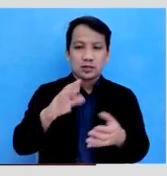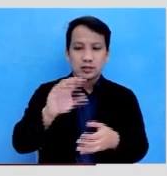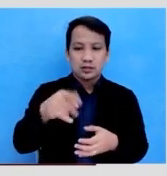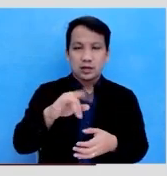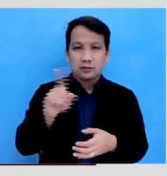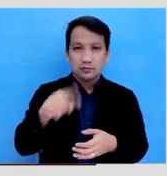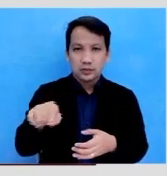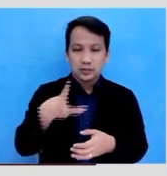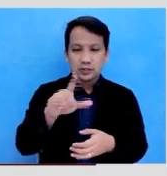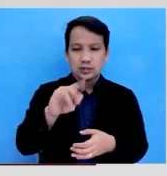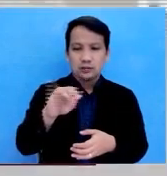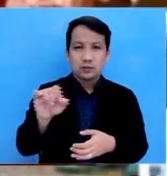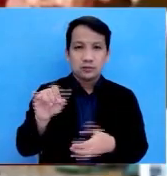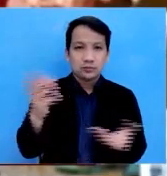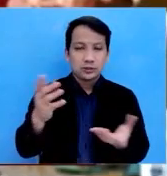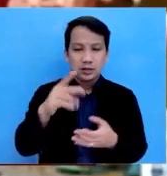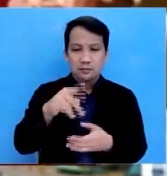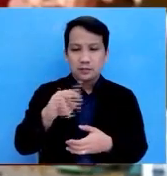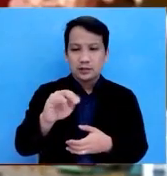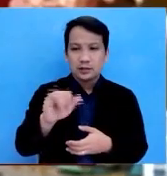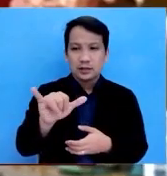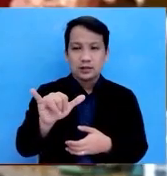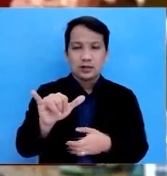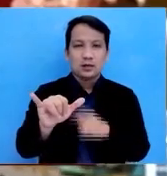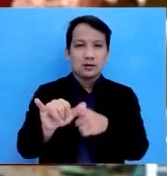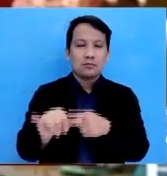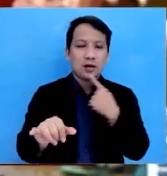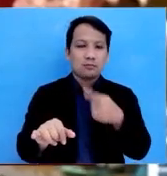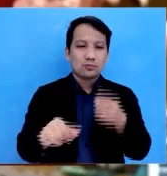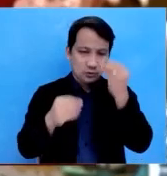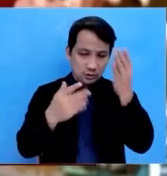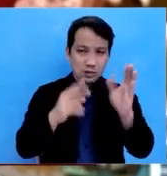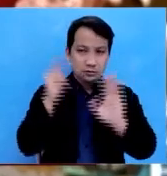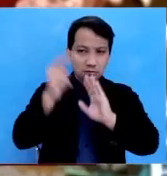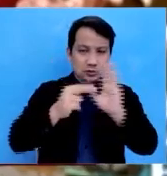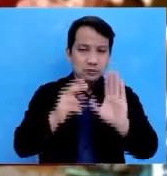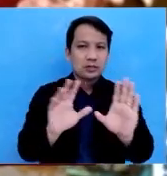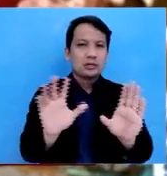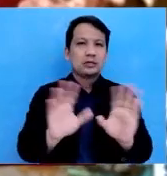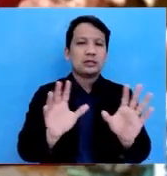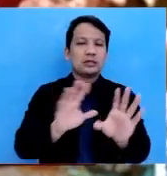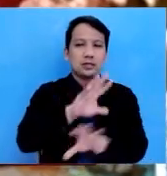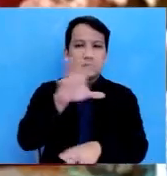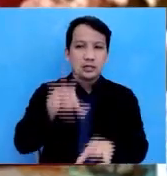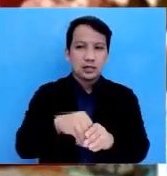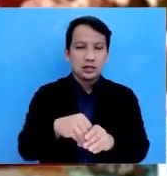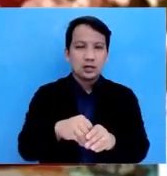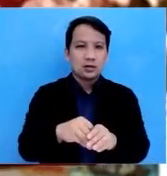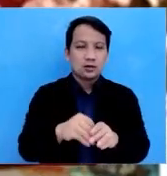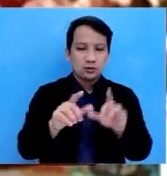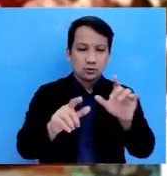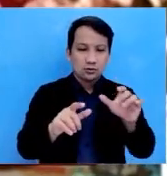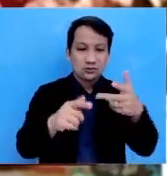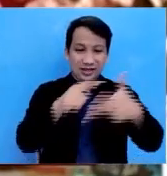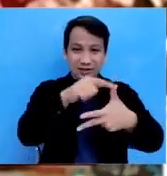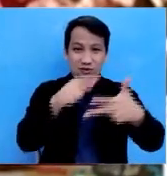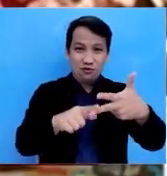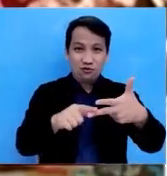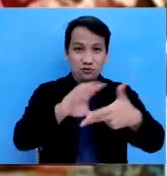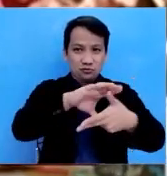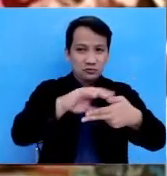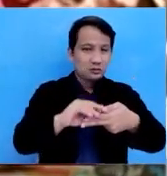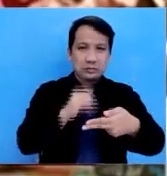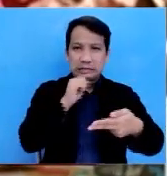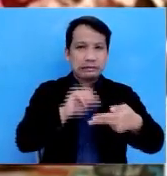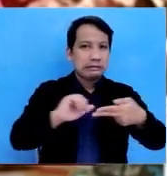Lambunao doon po sa Panay. Sinabi rin ni Kayat doon sa video na hindi raw kabilang ang igorot, lumad at tumandok sa listahan ng mga